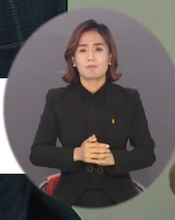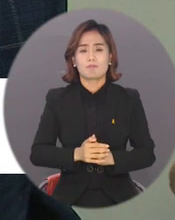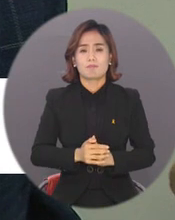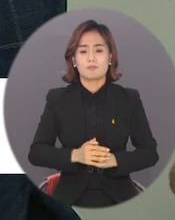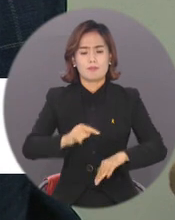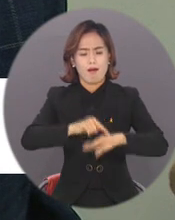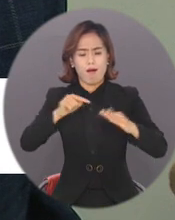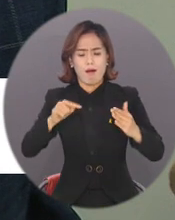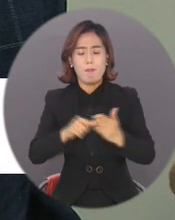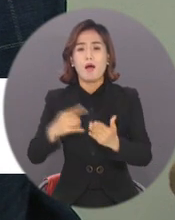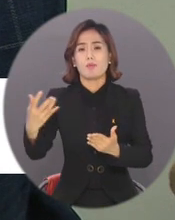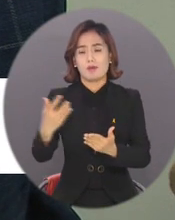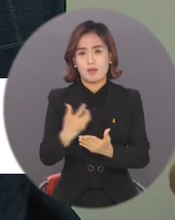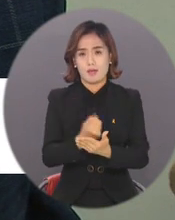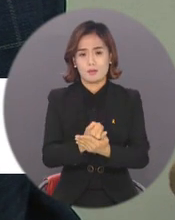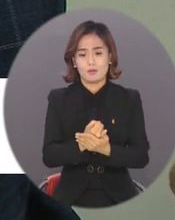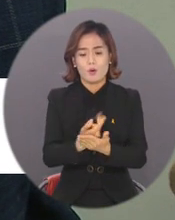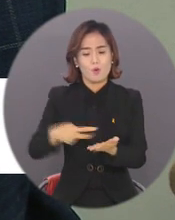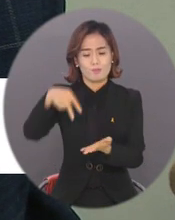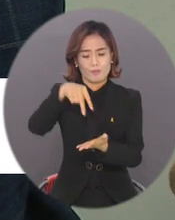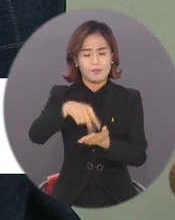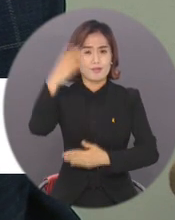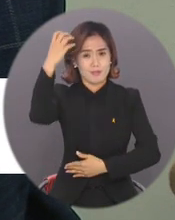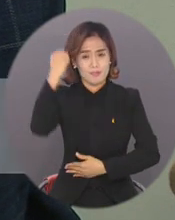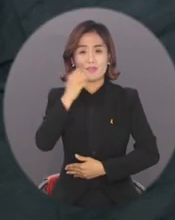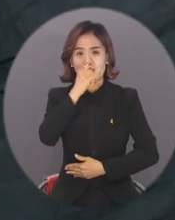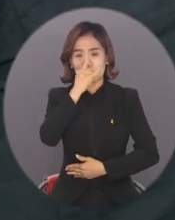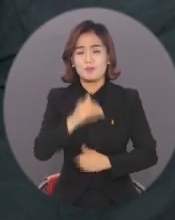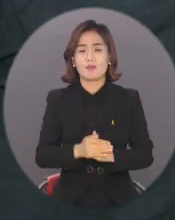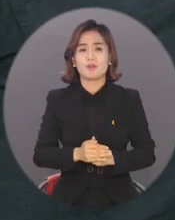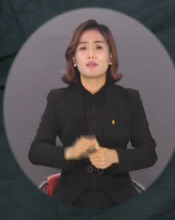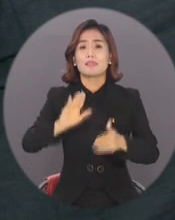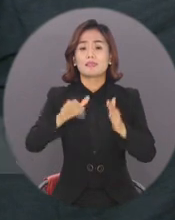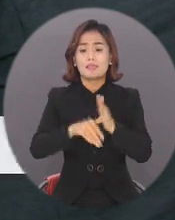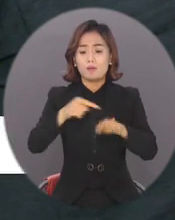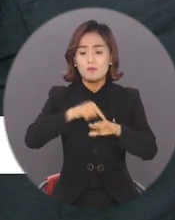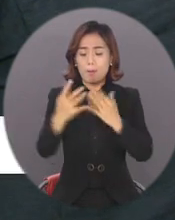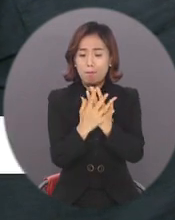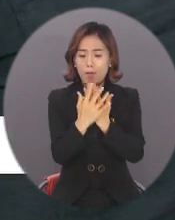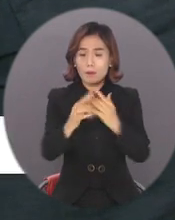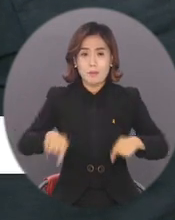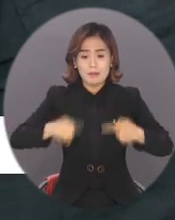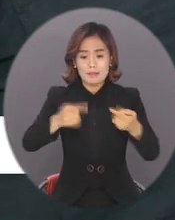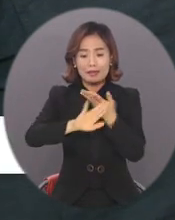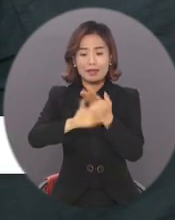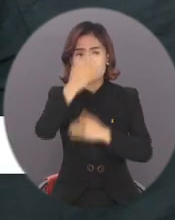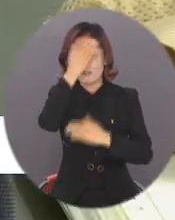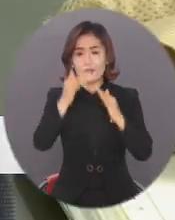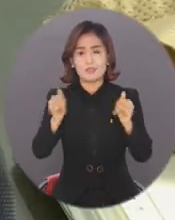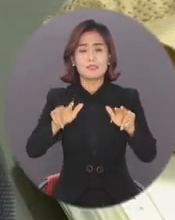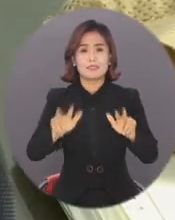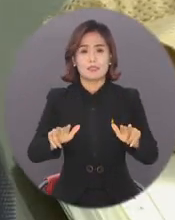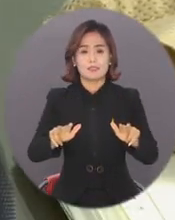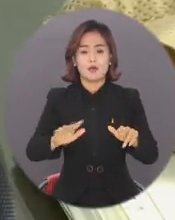어떤 열정으로 군수대에 섰던 기억이 나요. 당시 민주화 성회 현장에 있었던 또 다른 청년은